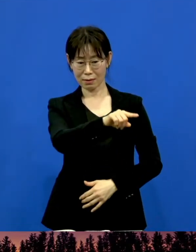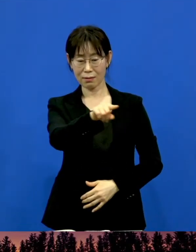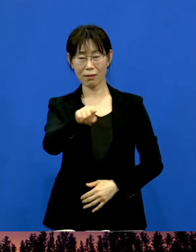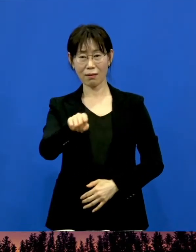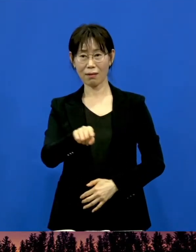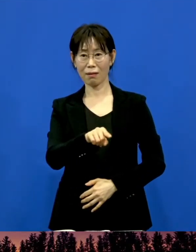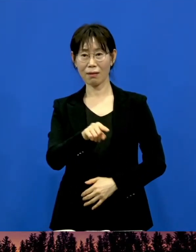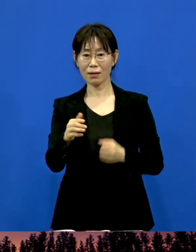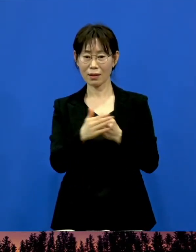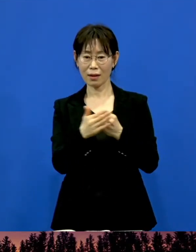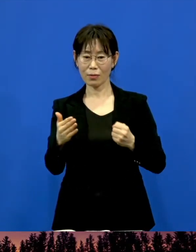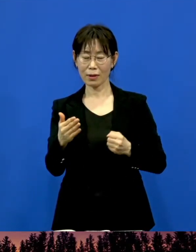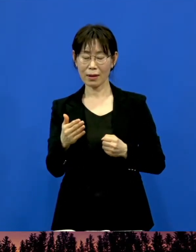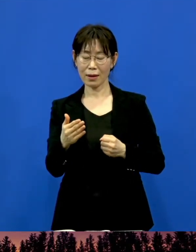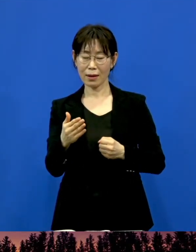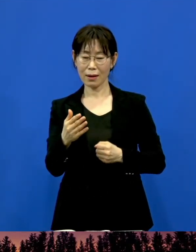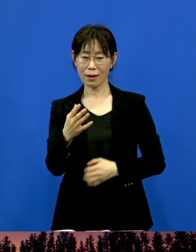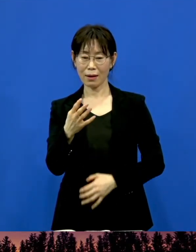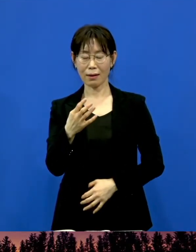비참한 운명이죠.